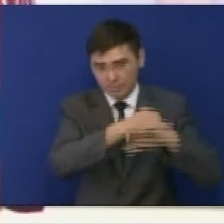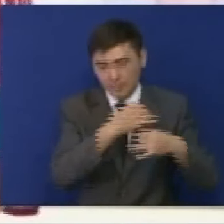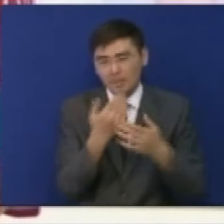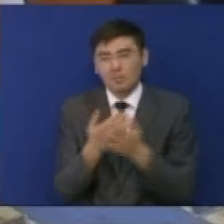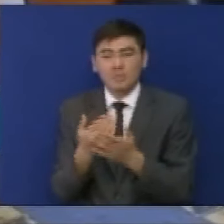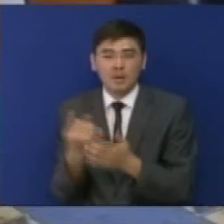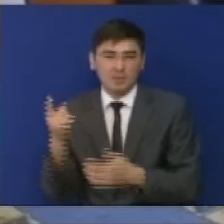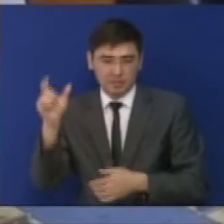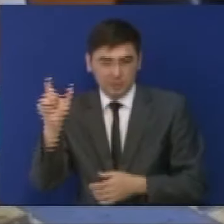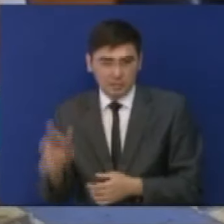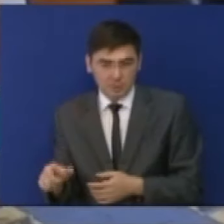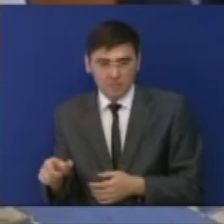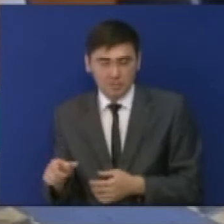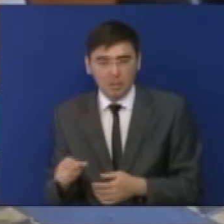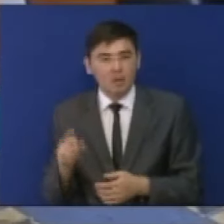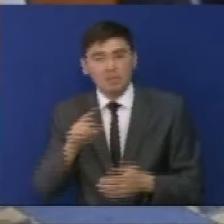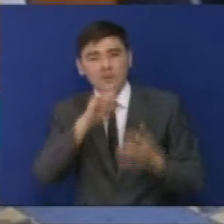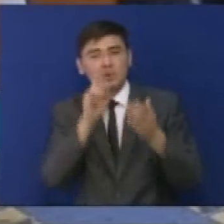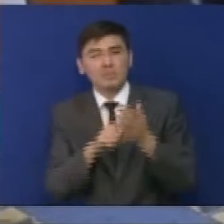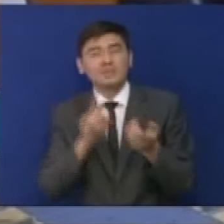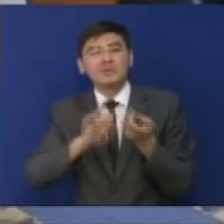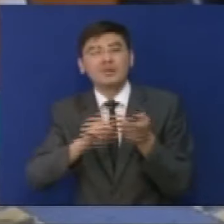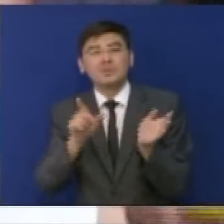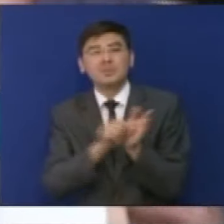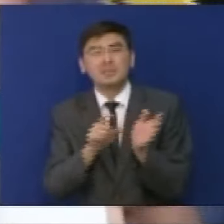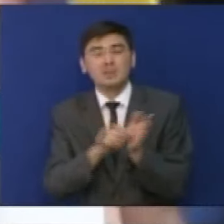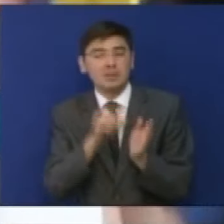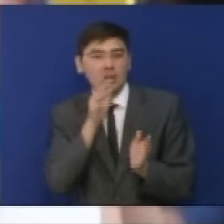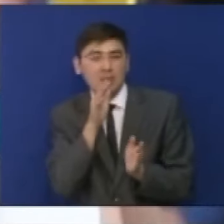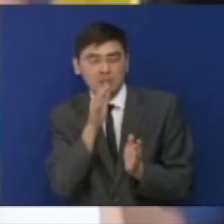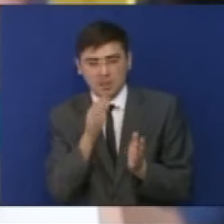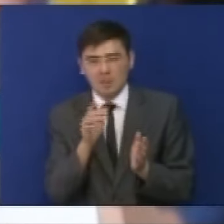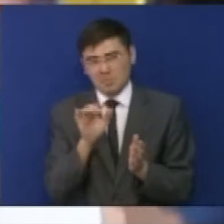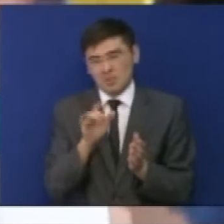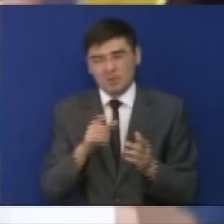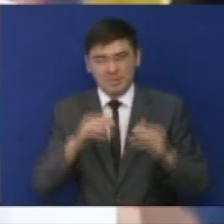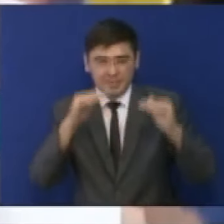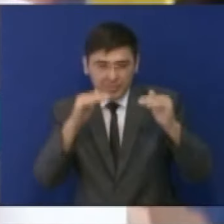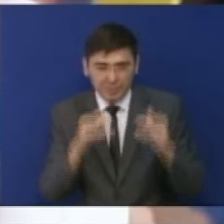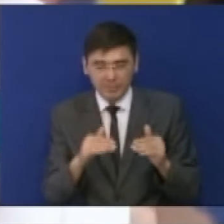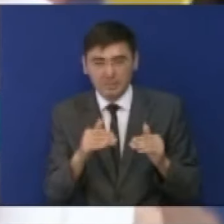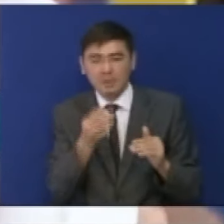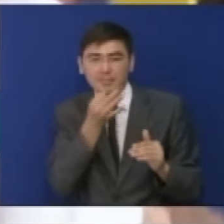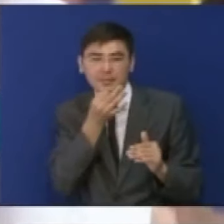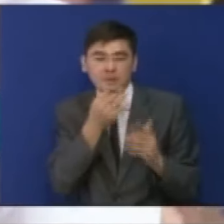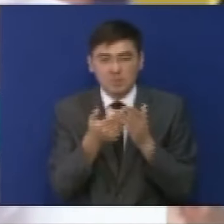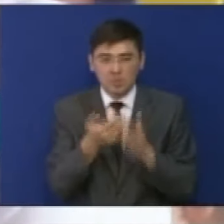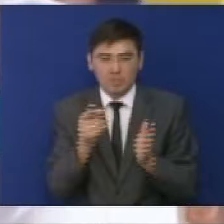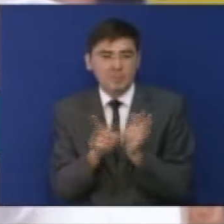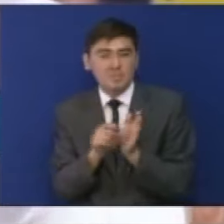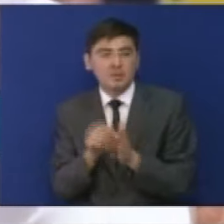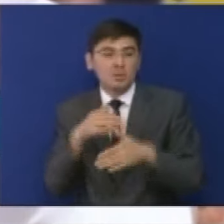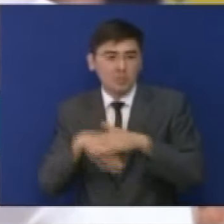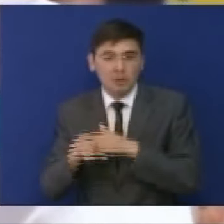техник вагоноэксплуатационного депо подняла вопрос пенсионного возраста. По возможности сократить пенсионный возраст в связи с негативным